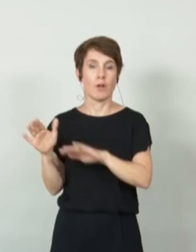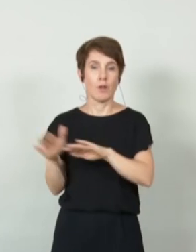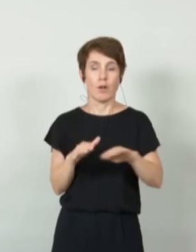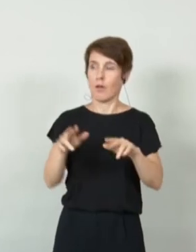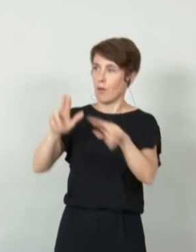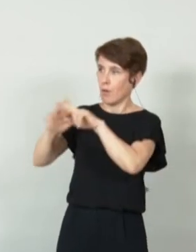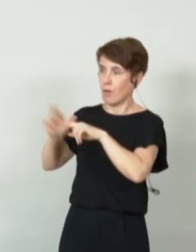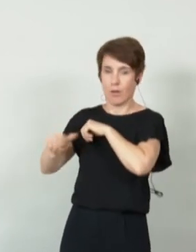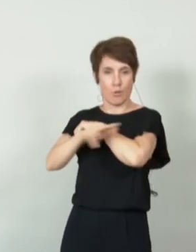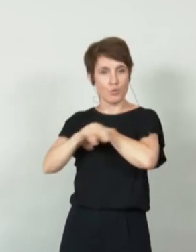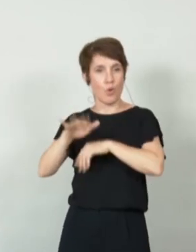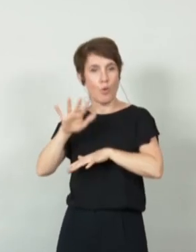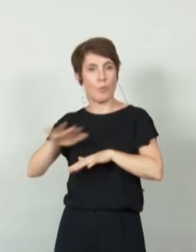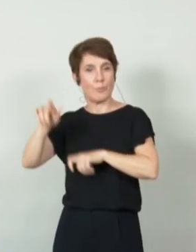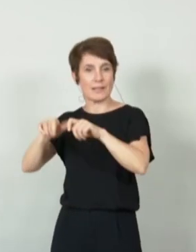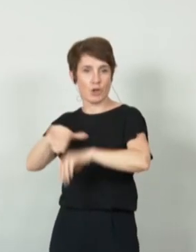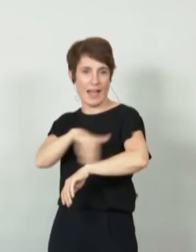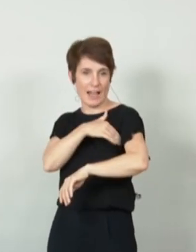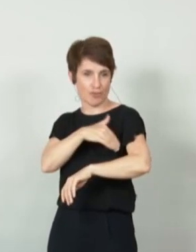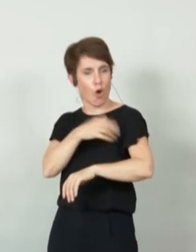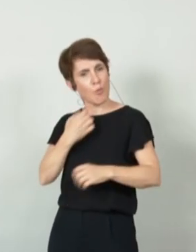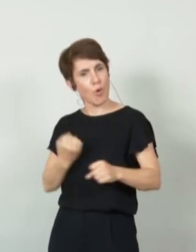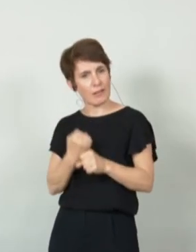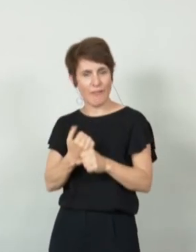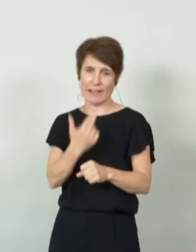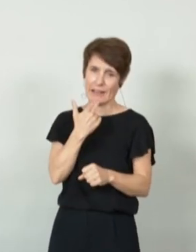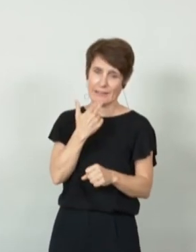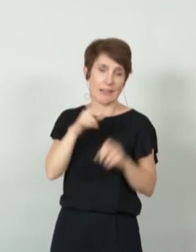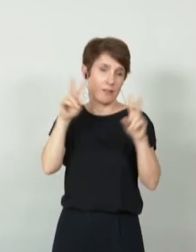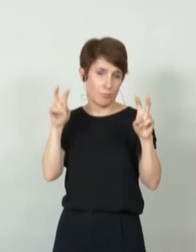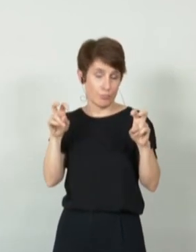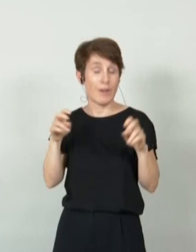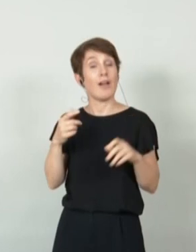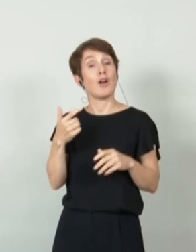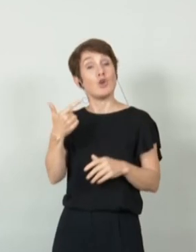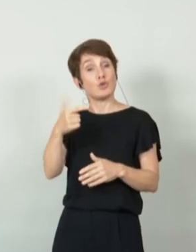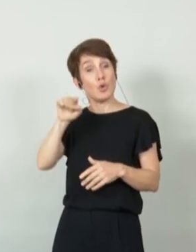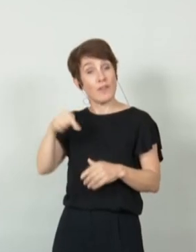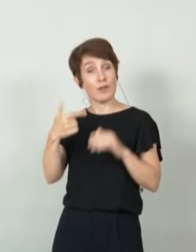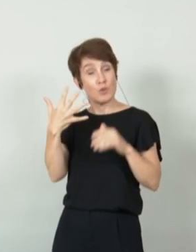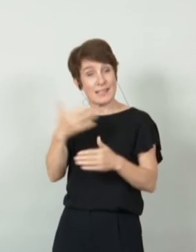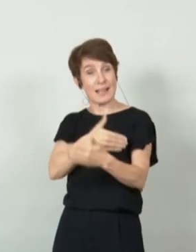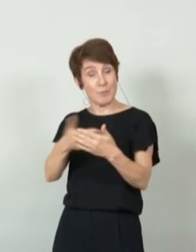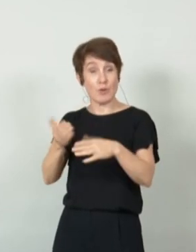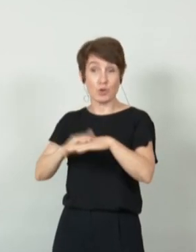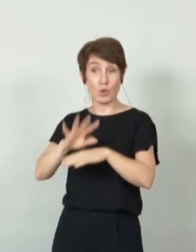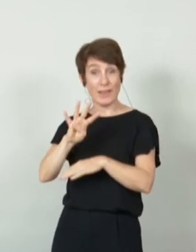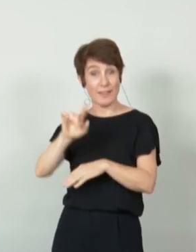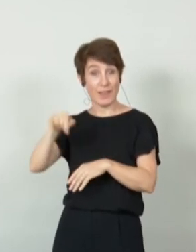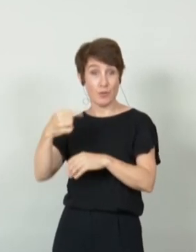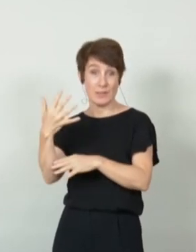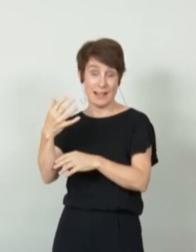un service public de qualité je n'invente pas les intitulés 2,5 sur 4,1 millions annoncé sport